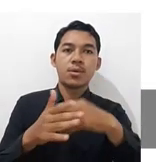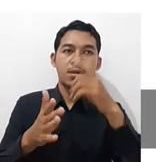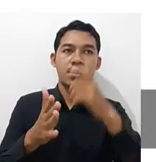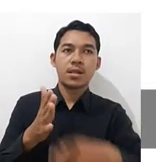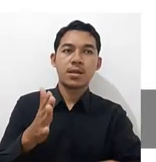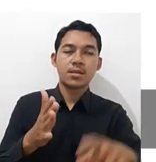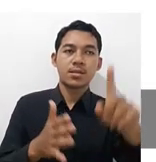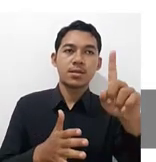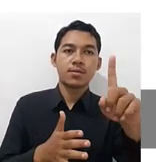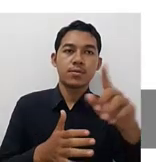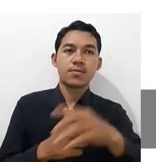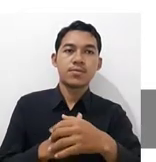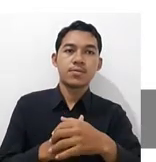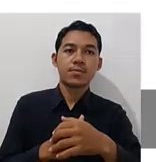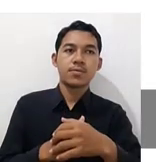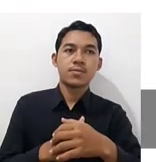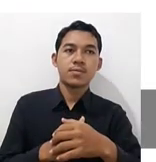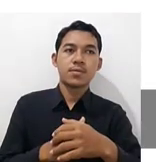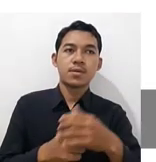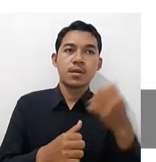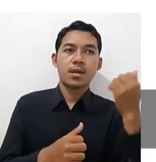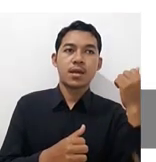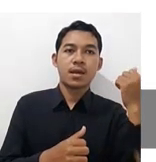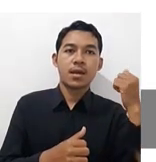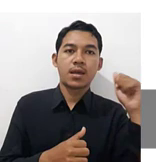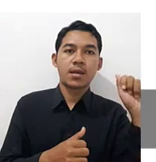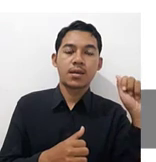jadi semua inputnya harus bernilai 1 agar